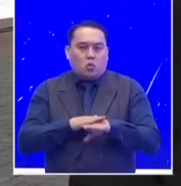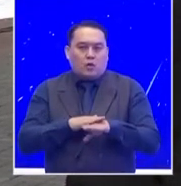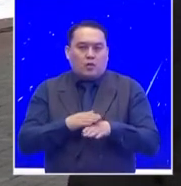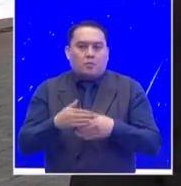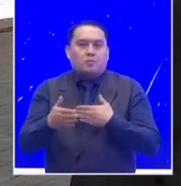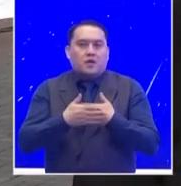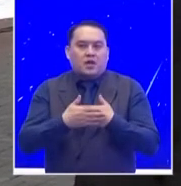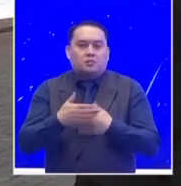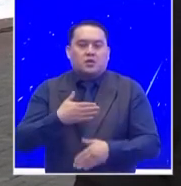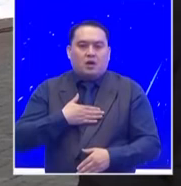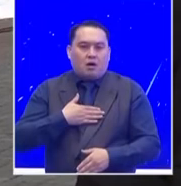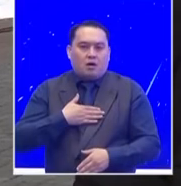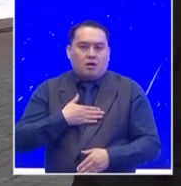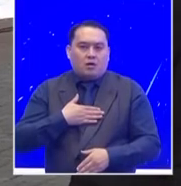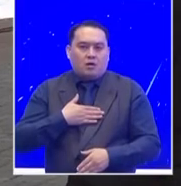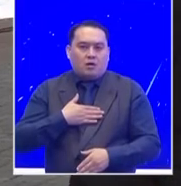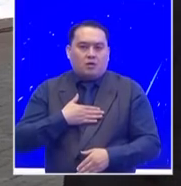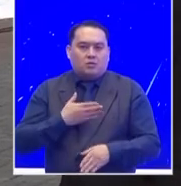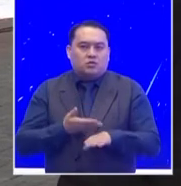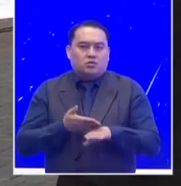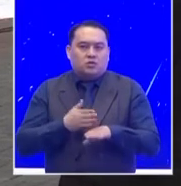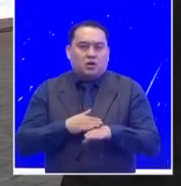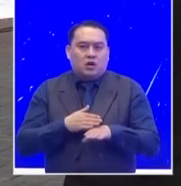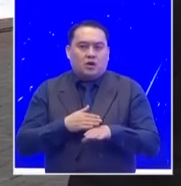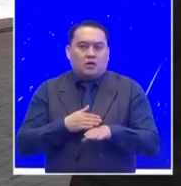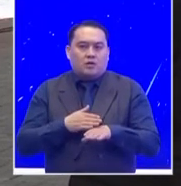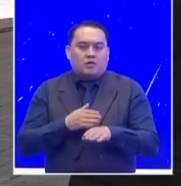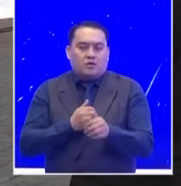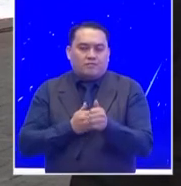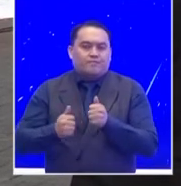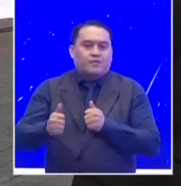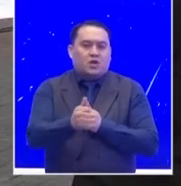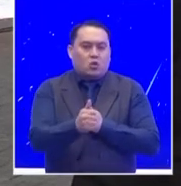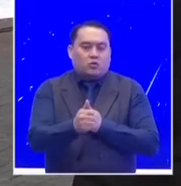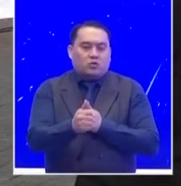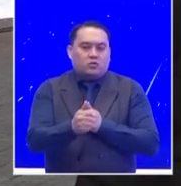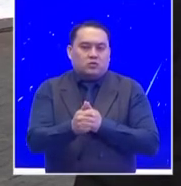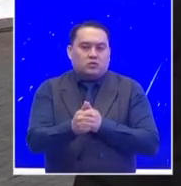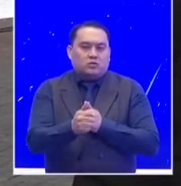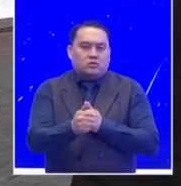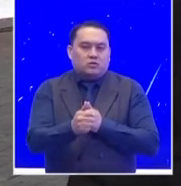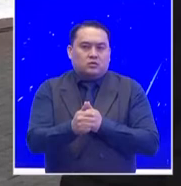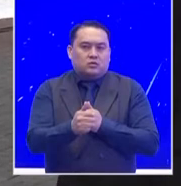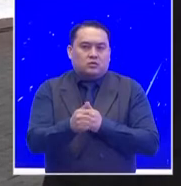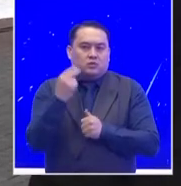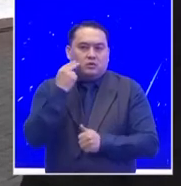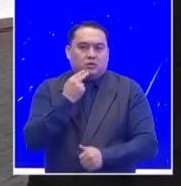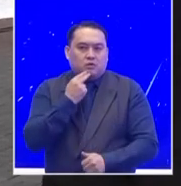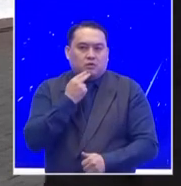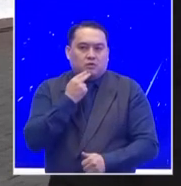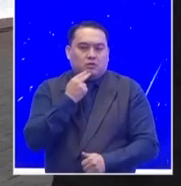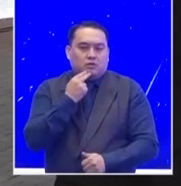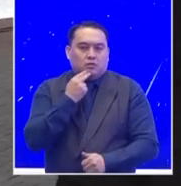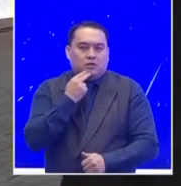впереди меня. Потом ему стало тяжело. Я поехал вперед догонять китайца. Ну